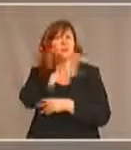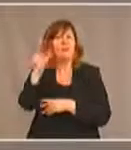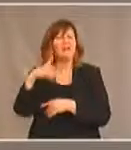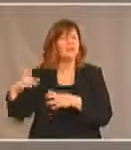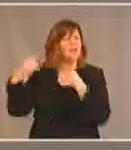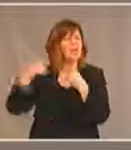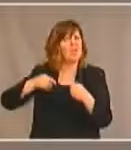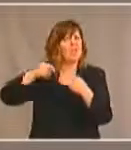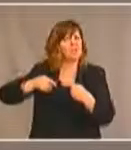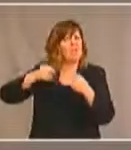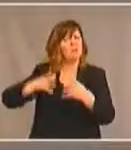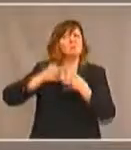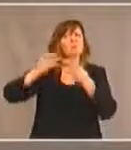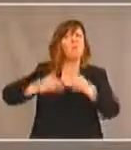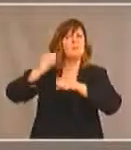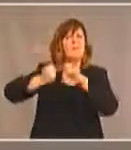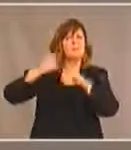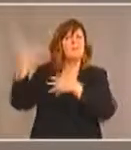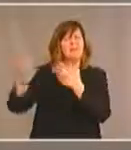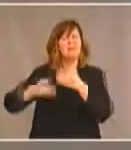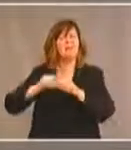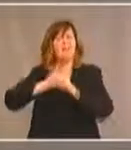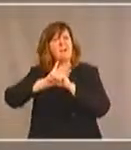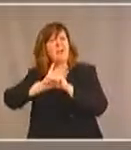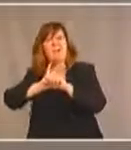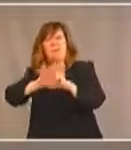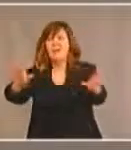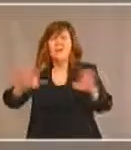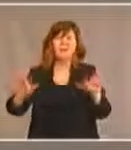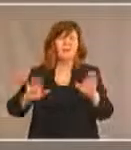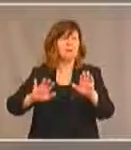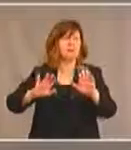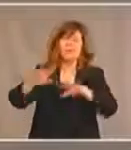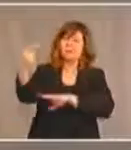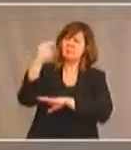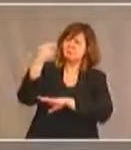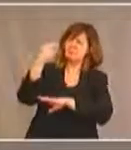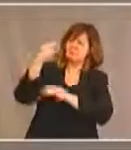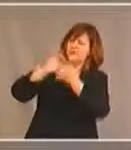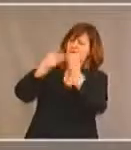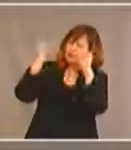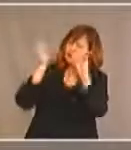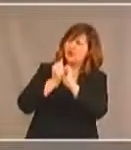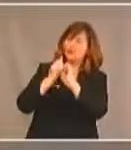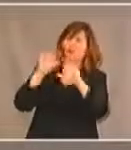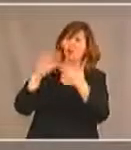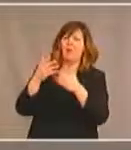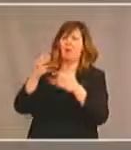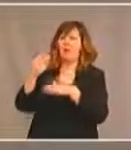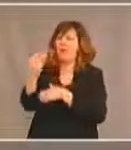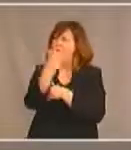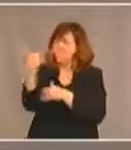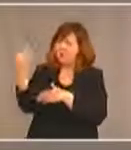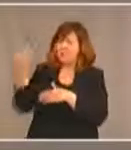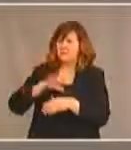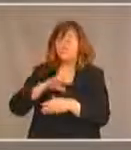pour changer la façon de voir les autochtones par les canadiens et on y travaille toujours mais si